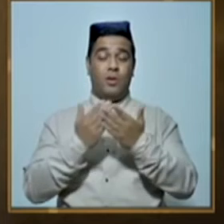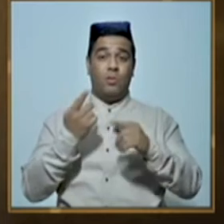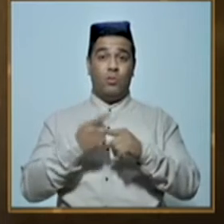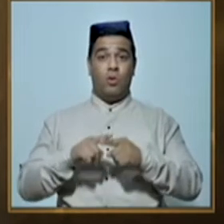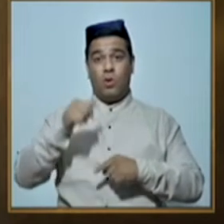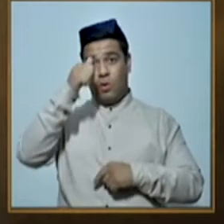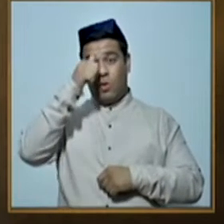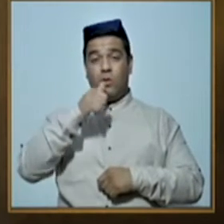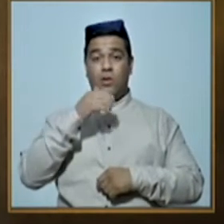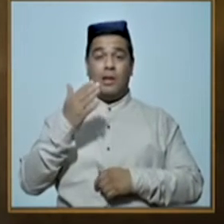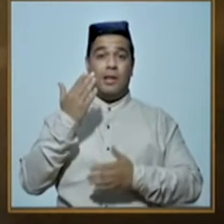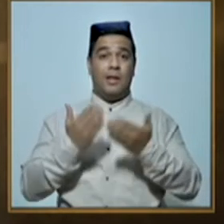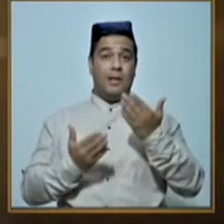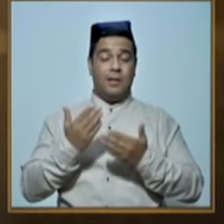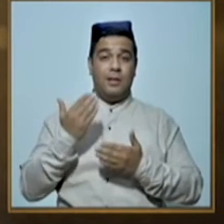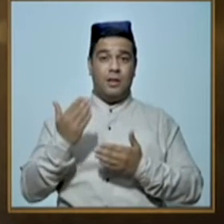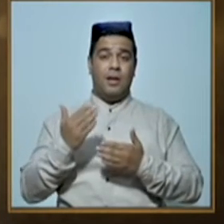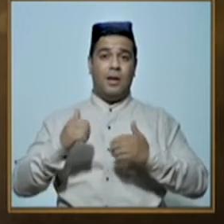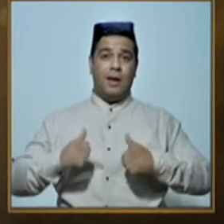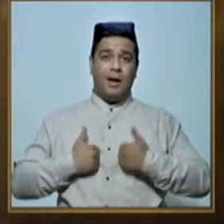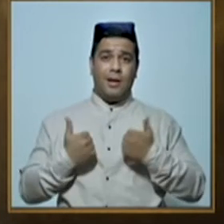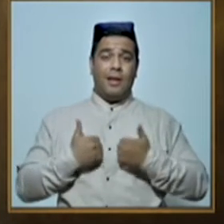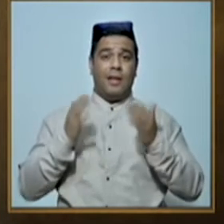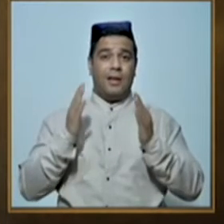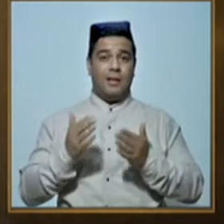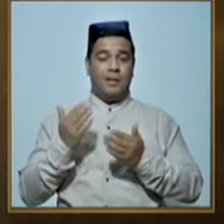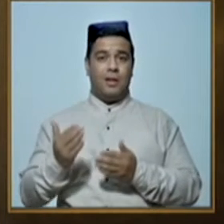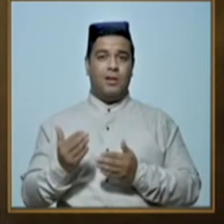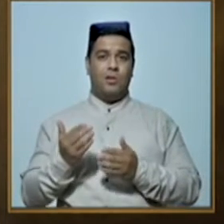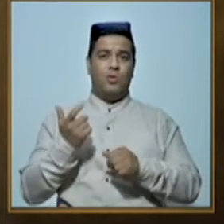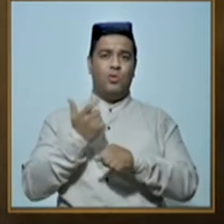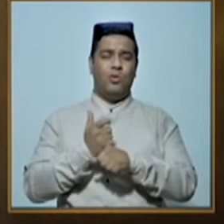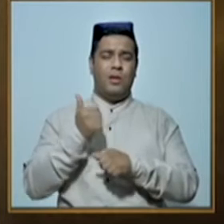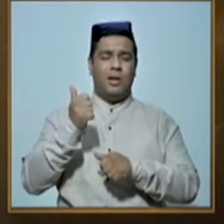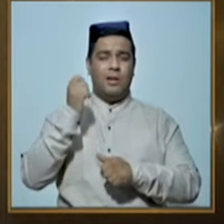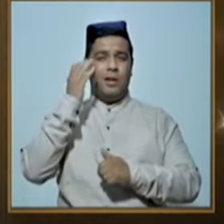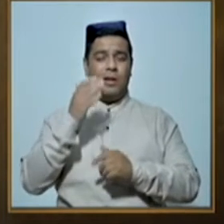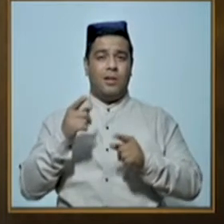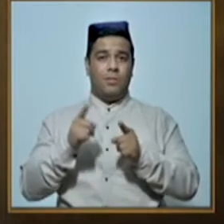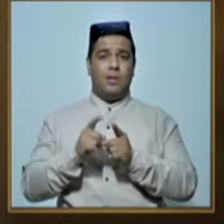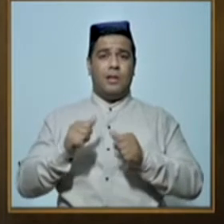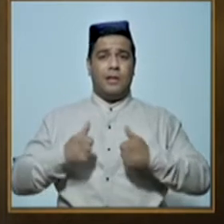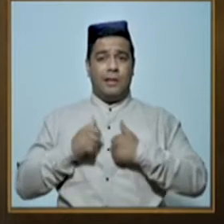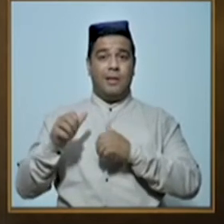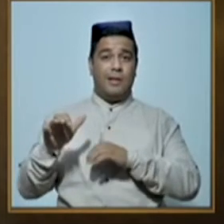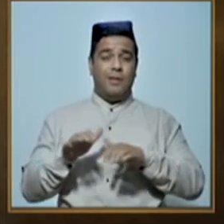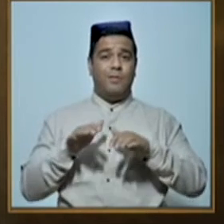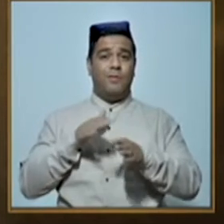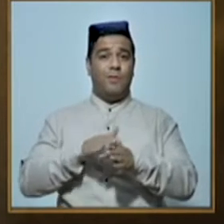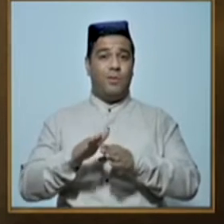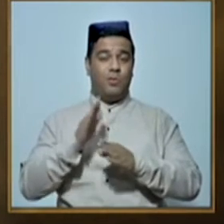ayda eğer hareket kılsak, saf niyet bilen, ihlas bilen amel kıladığan